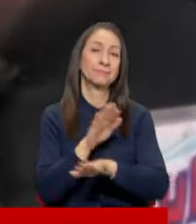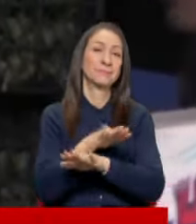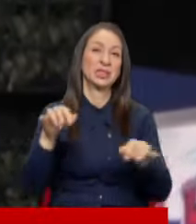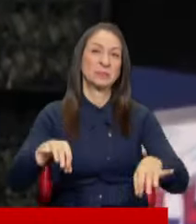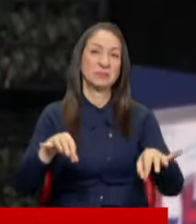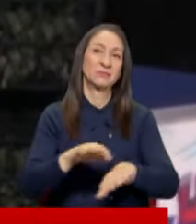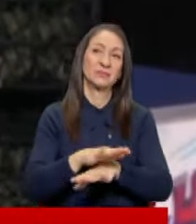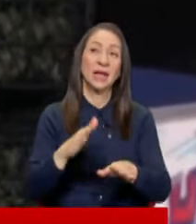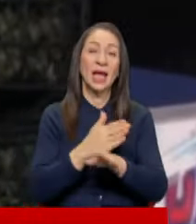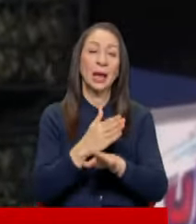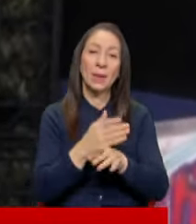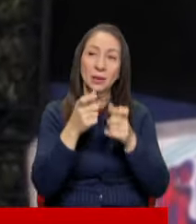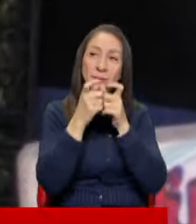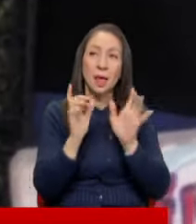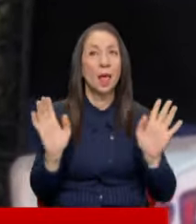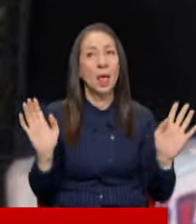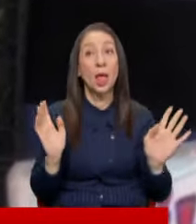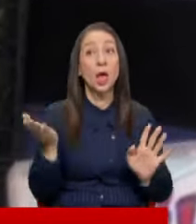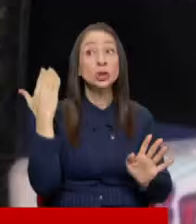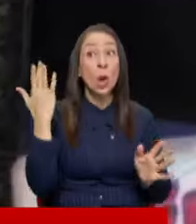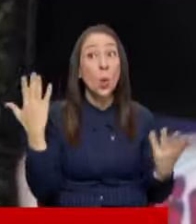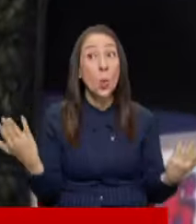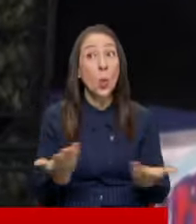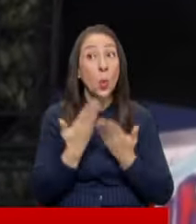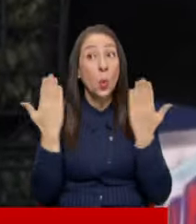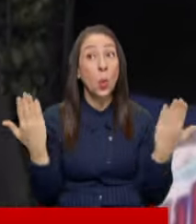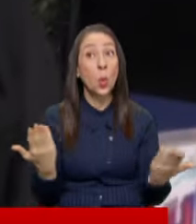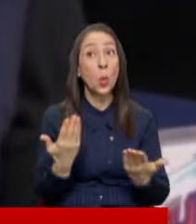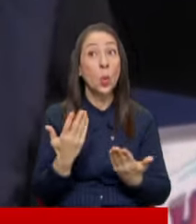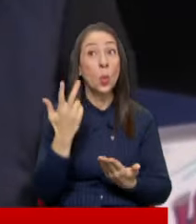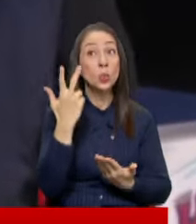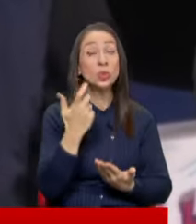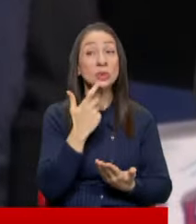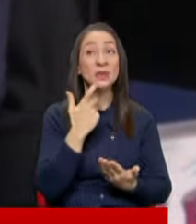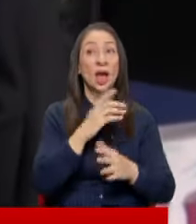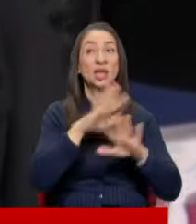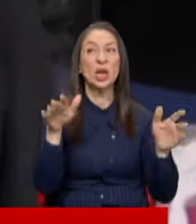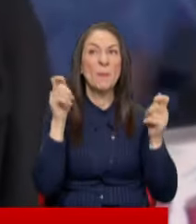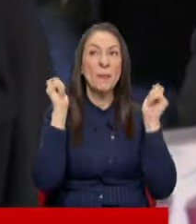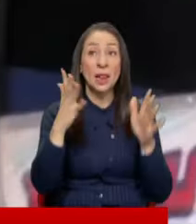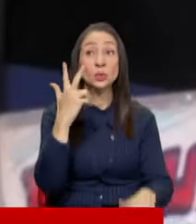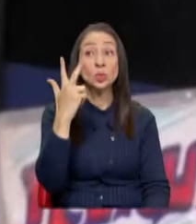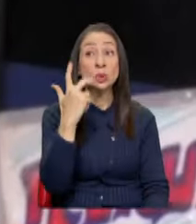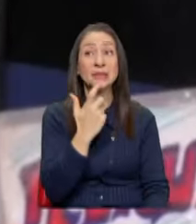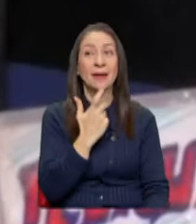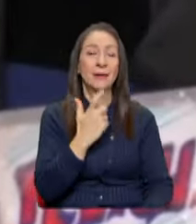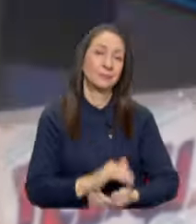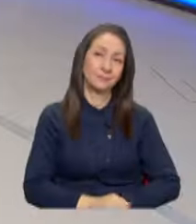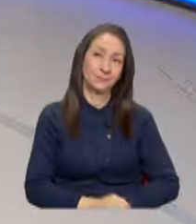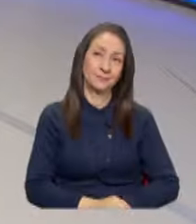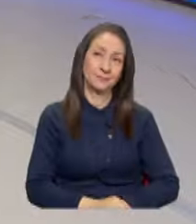ancak ekmek bulacağım başka bir şey yok o esken çok Alıyorum 3 sene oldu bile her şey Bah oldu 3